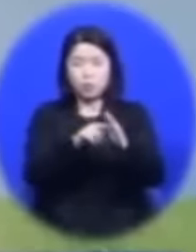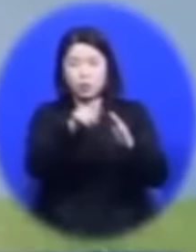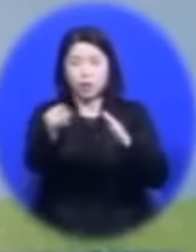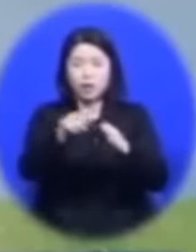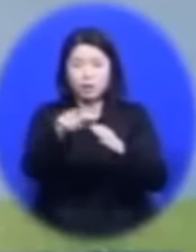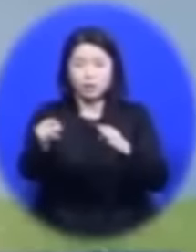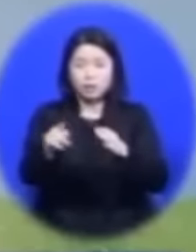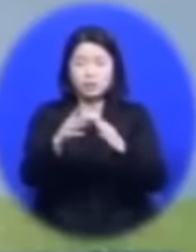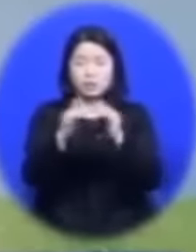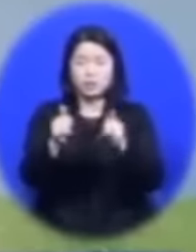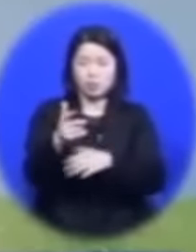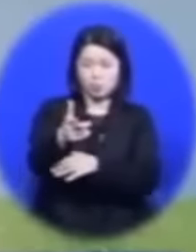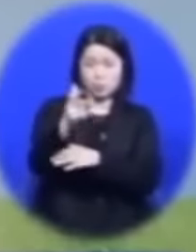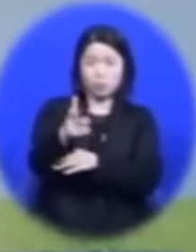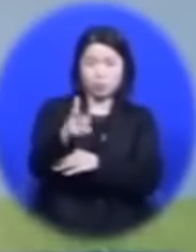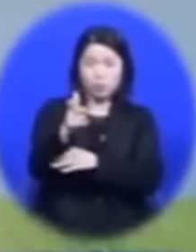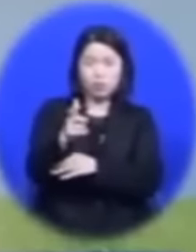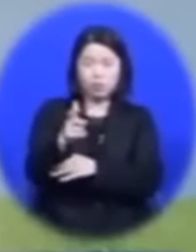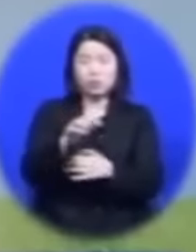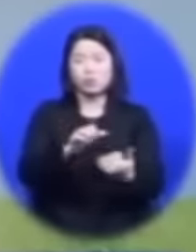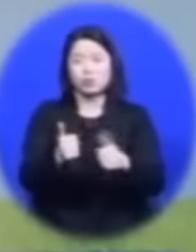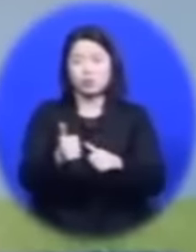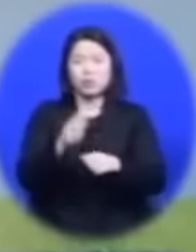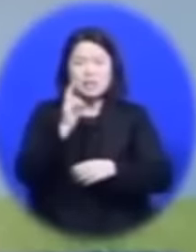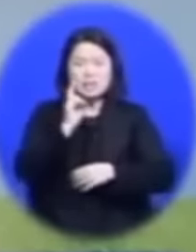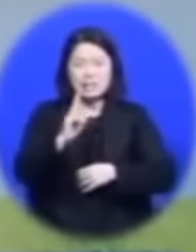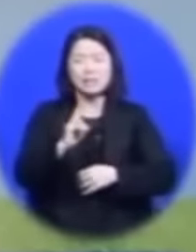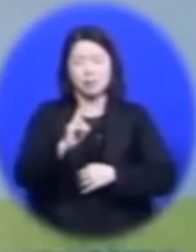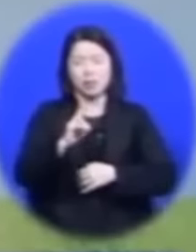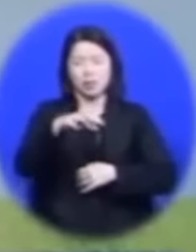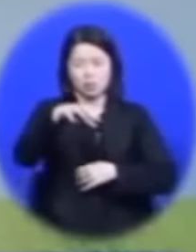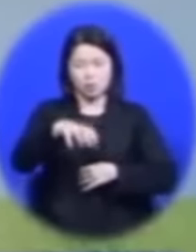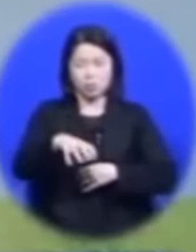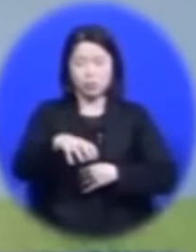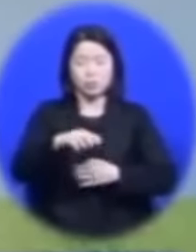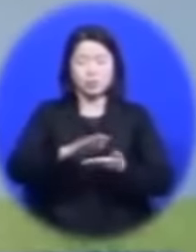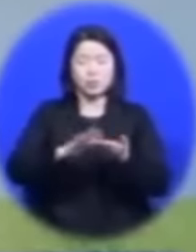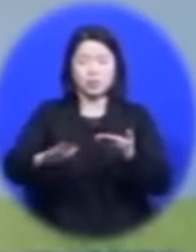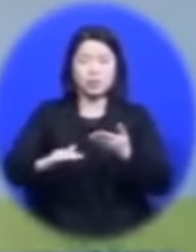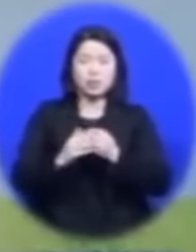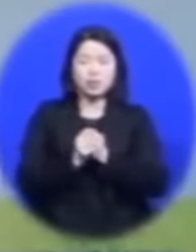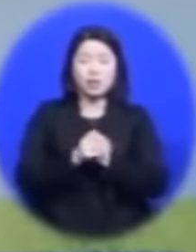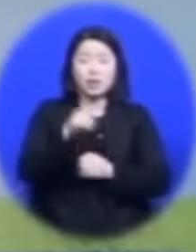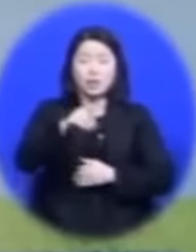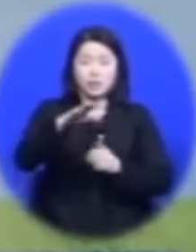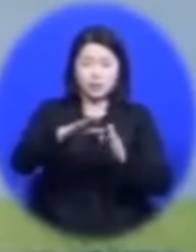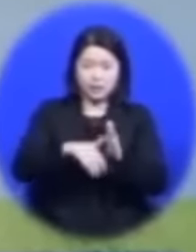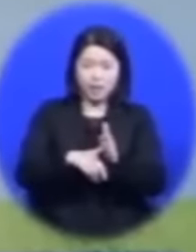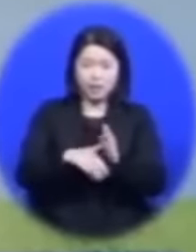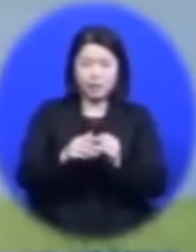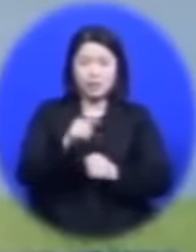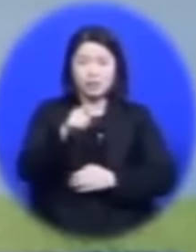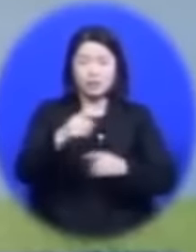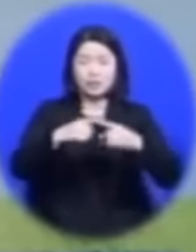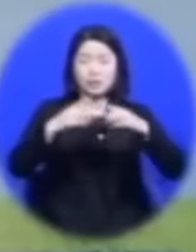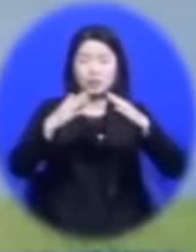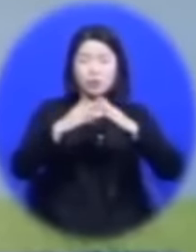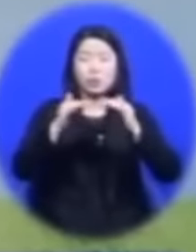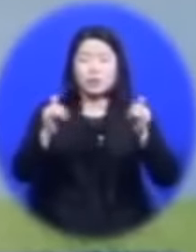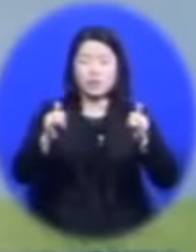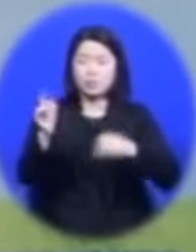쏘아 죽인 끔찍한 사건이 현장입니다. 그때 당시에 그 교인들은